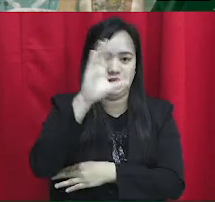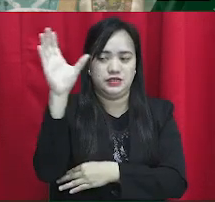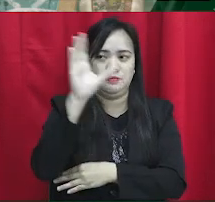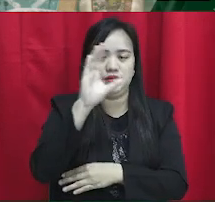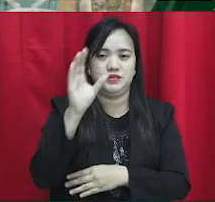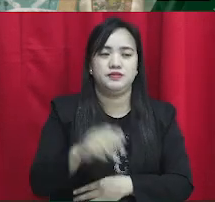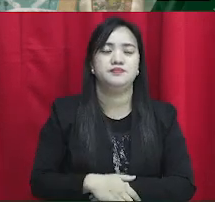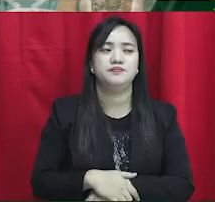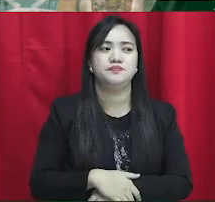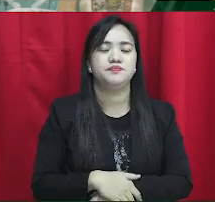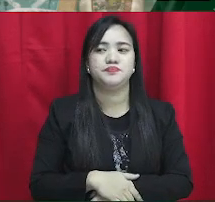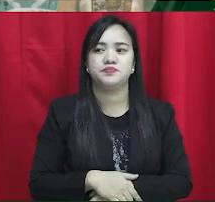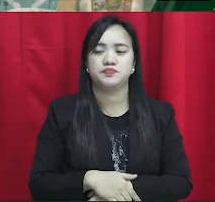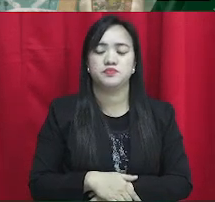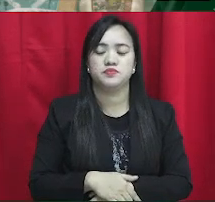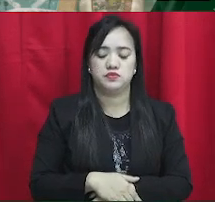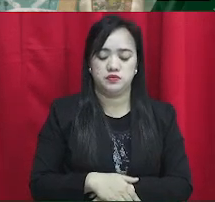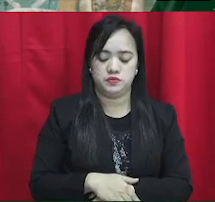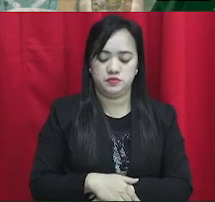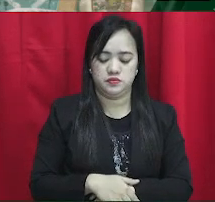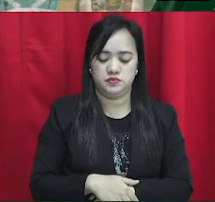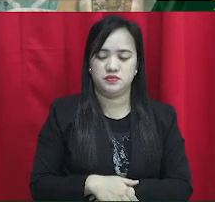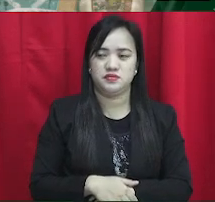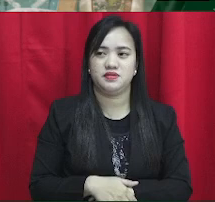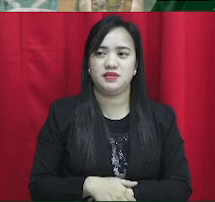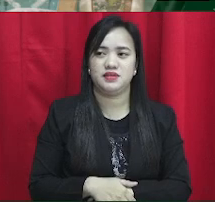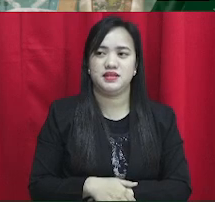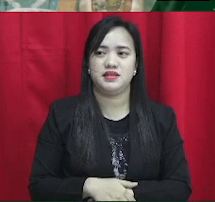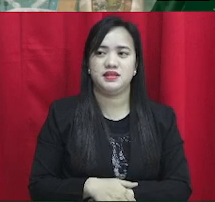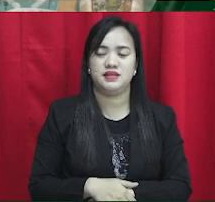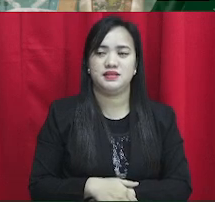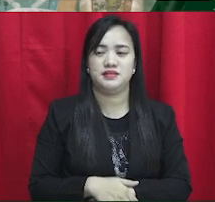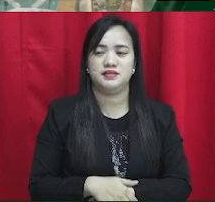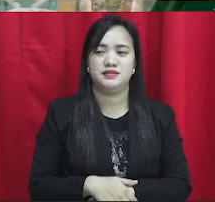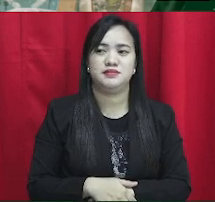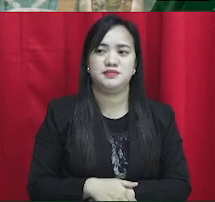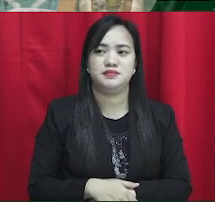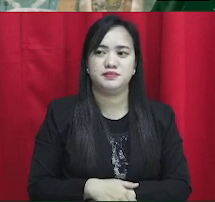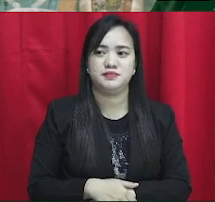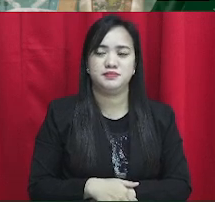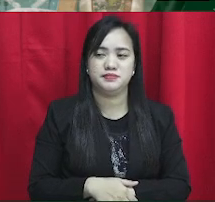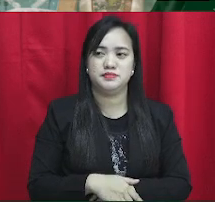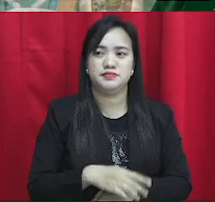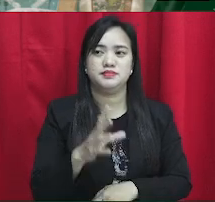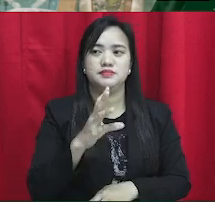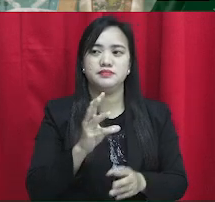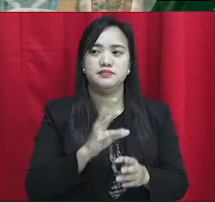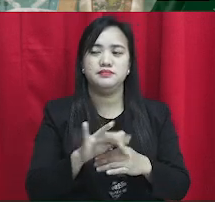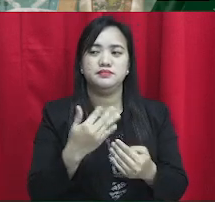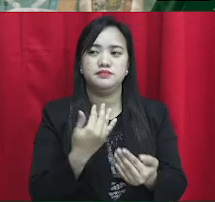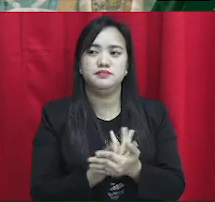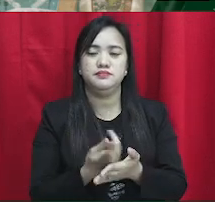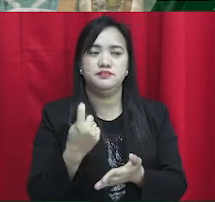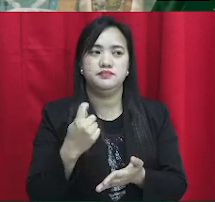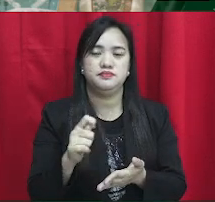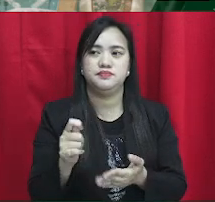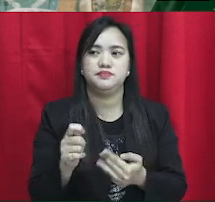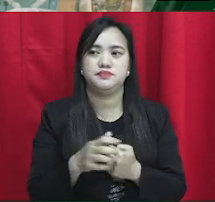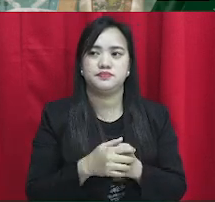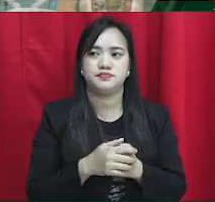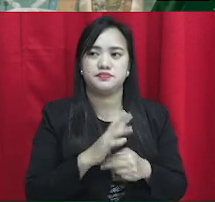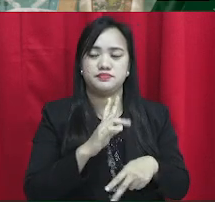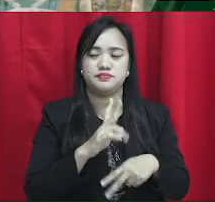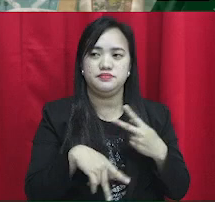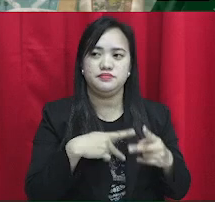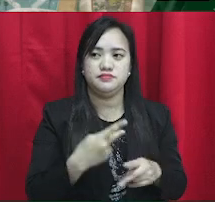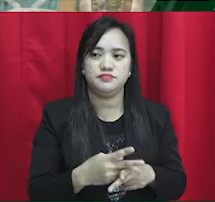grabe, parang wala na makakapasok na karayom sa dami ng tao talaga. Yeah. At lahat ng klase ng prutas. Kahit, ubos.